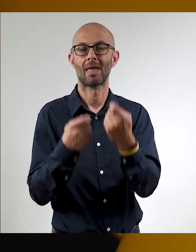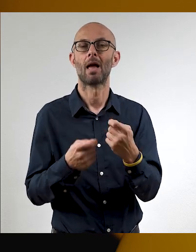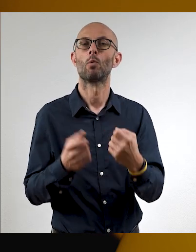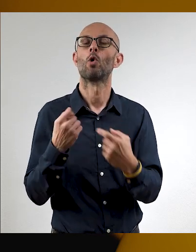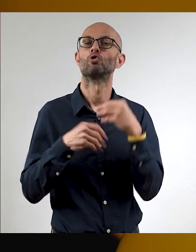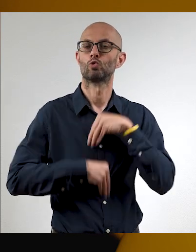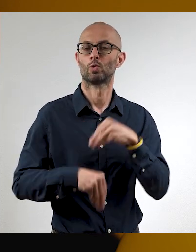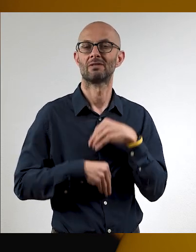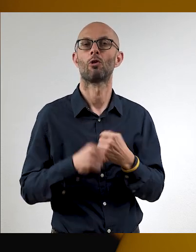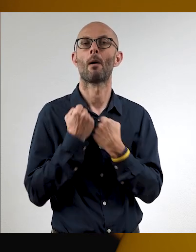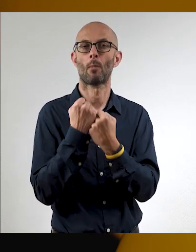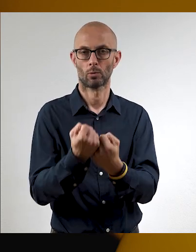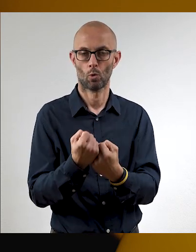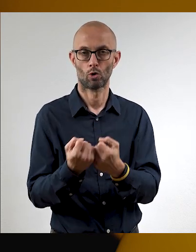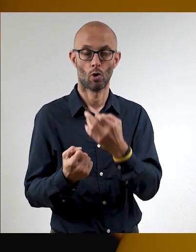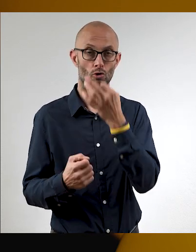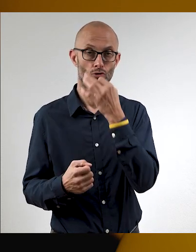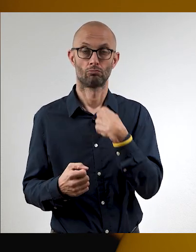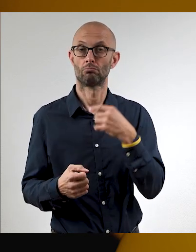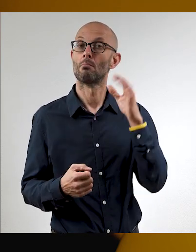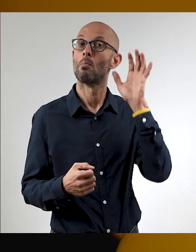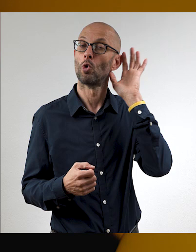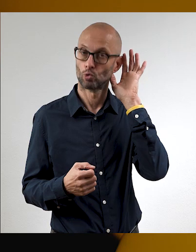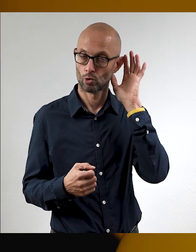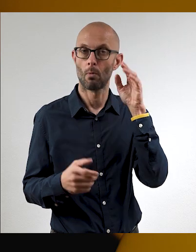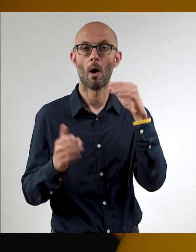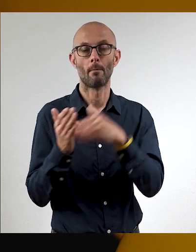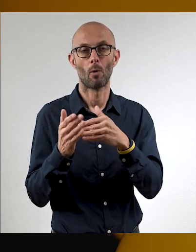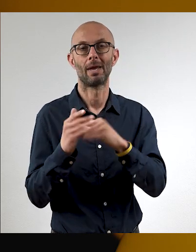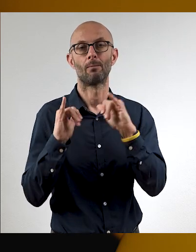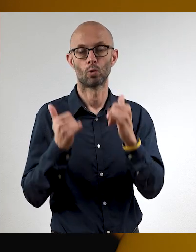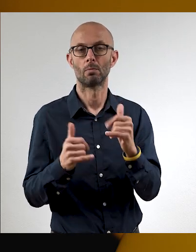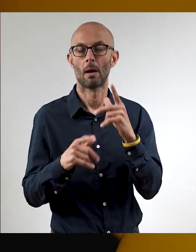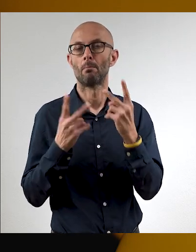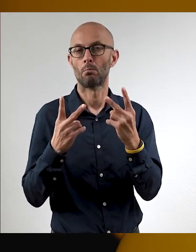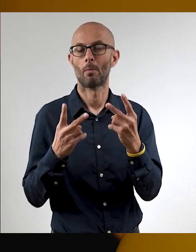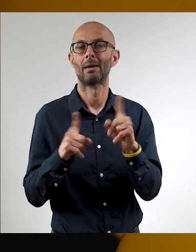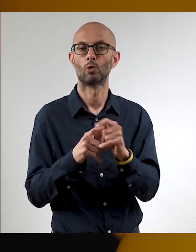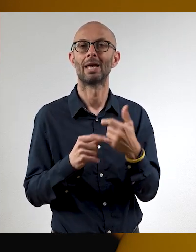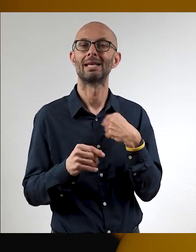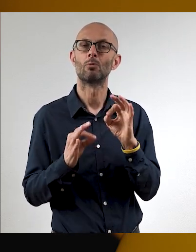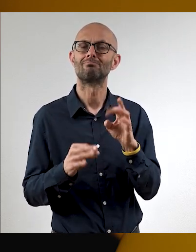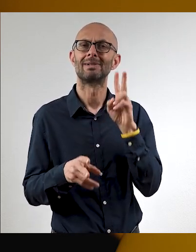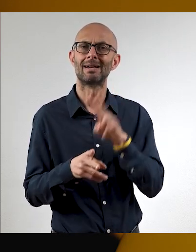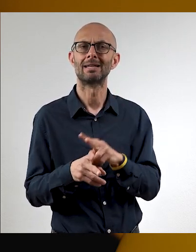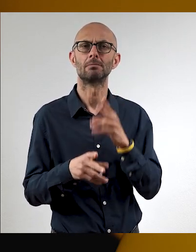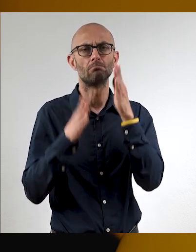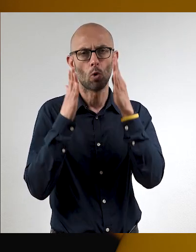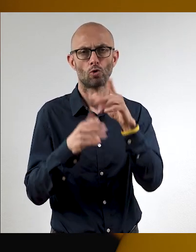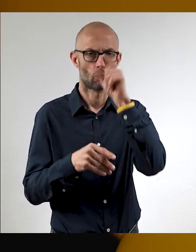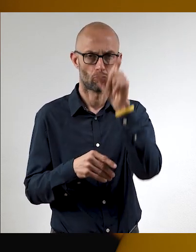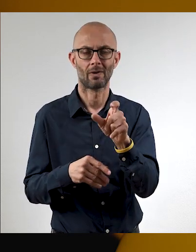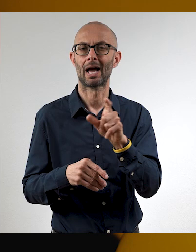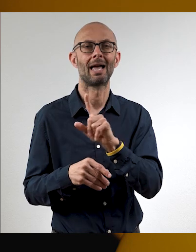podporo. Ko poslušamo, je pomembno, da smo res pozorni na človeka in